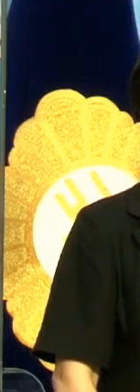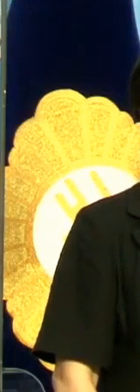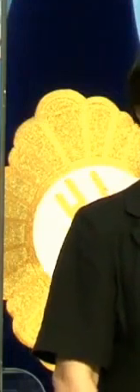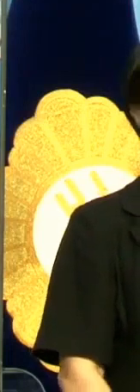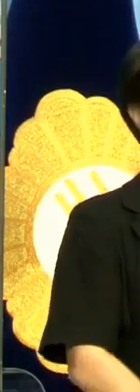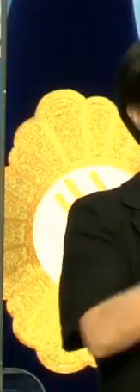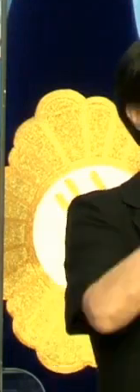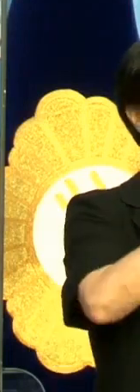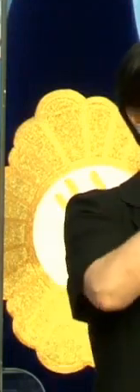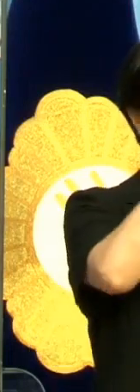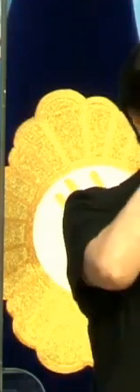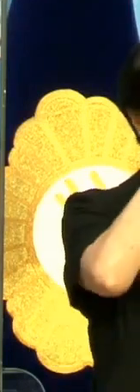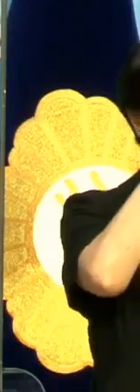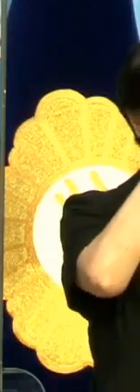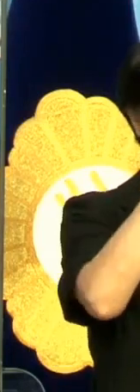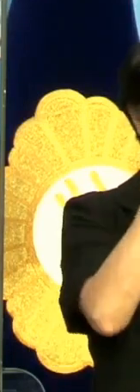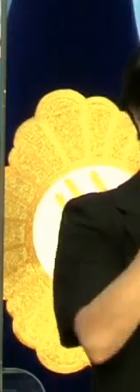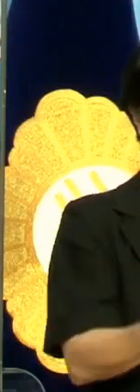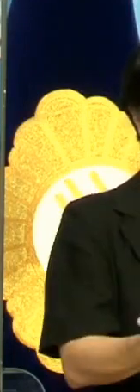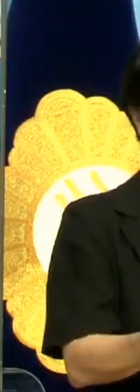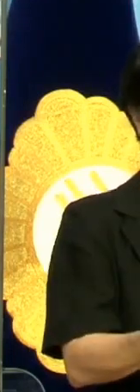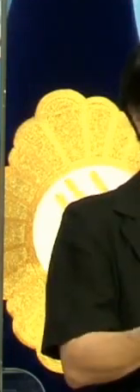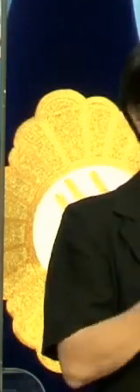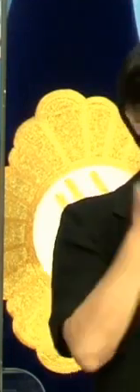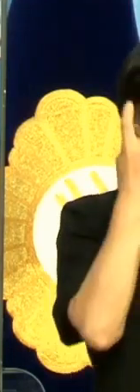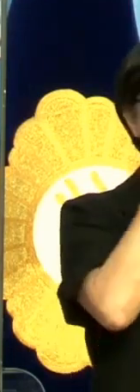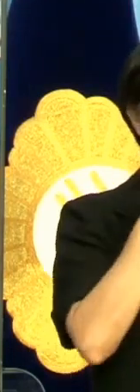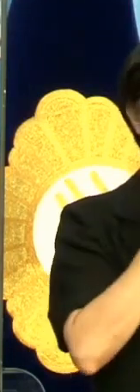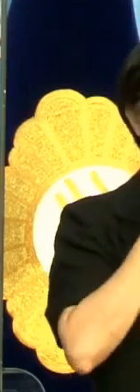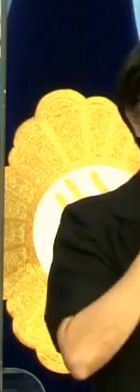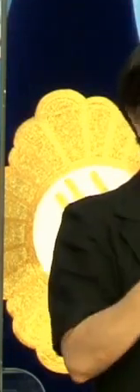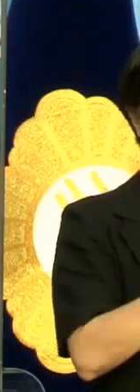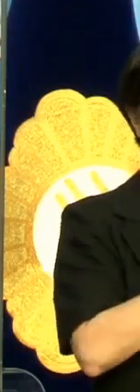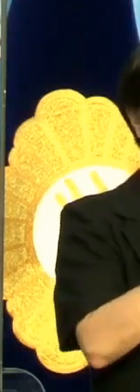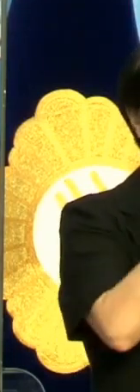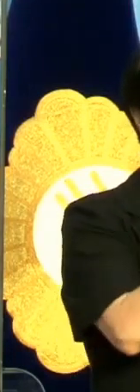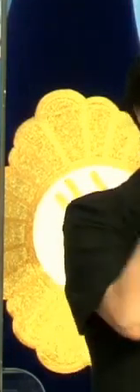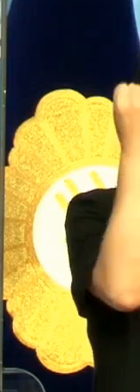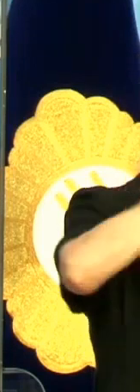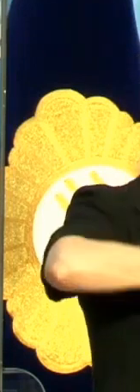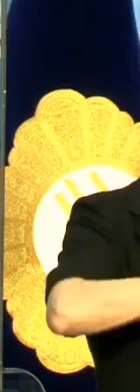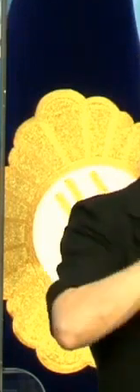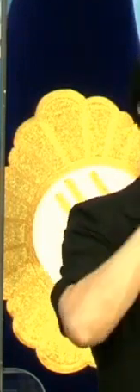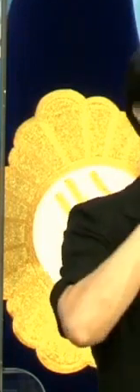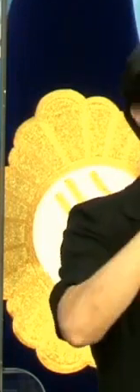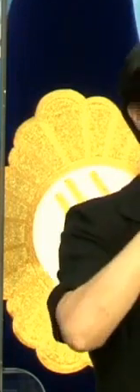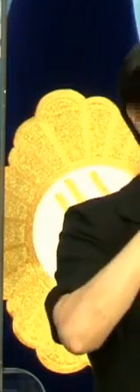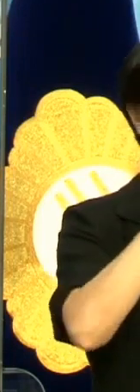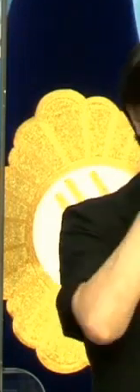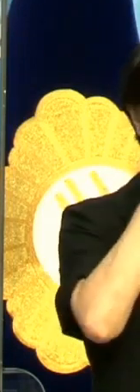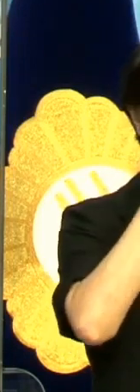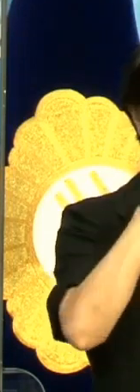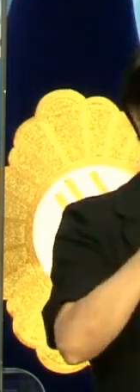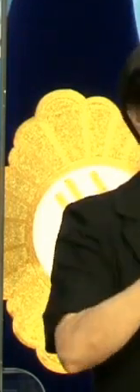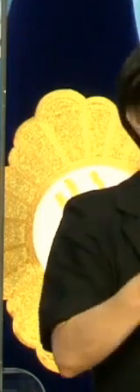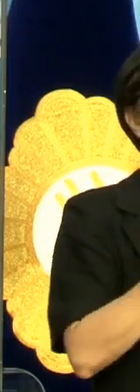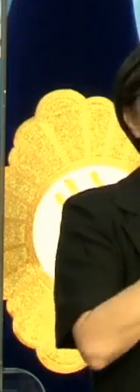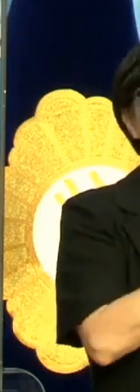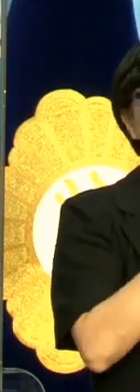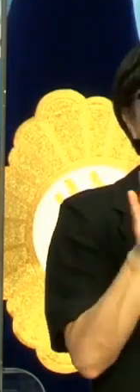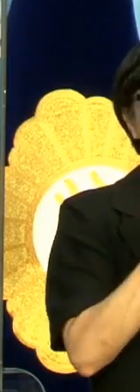2차 병가 에 대해서 또 요양 심사를 받지 않았기 때문에 규종 위반 이라고 주장하고 있으나 입원이 아닌